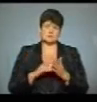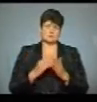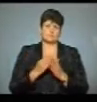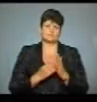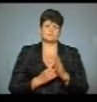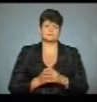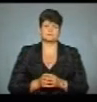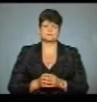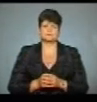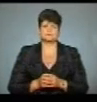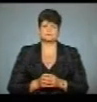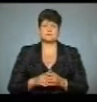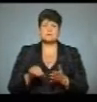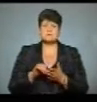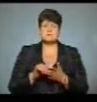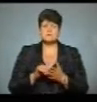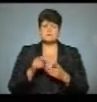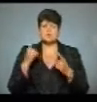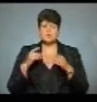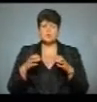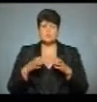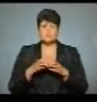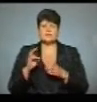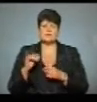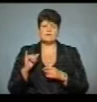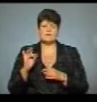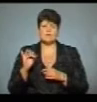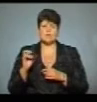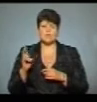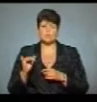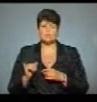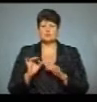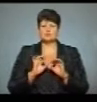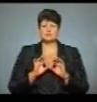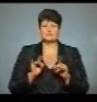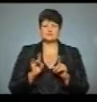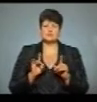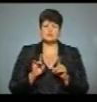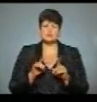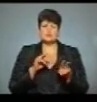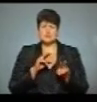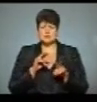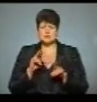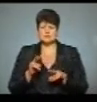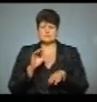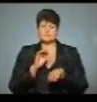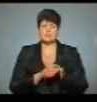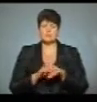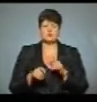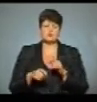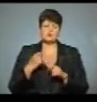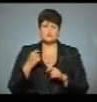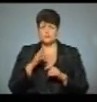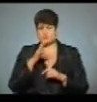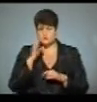протокол. Представник від творчого об'єднання «Нівроку» Олександр Домбровський розповідає, спостерігачі зафіксували можливі порушення у